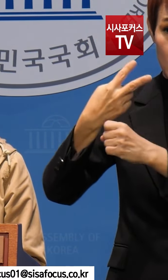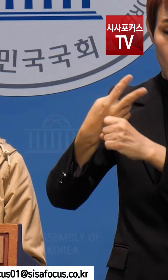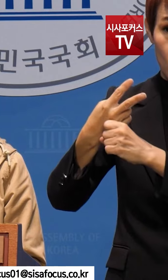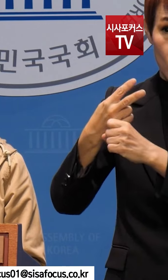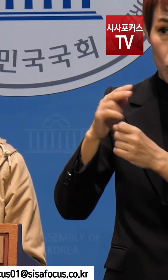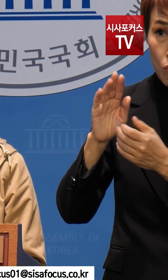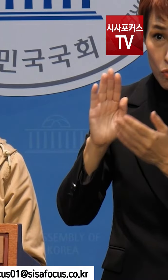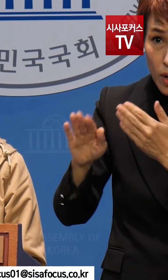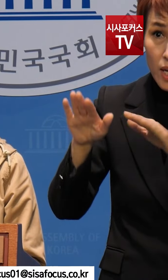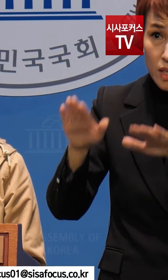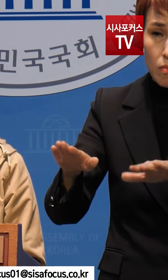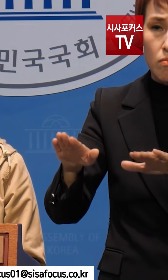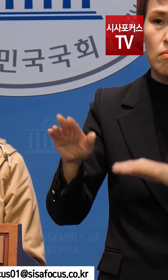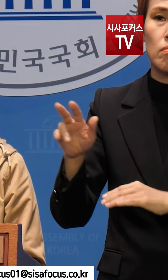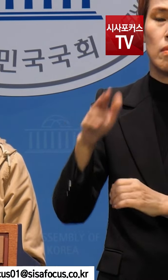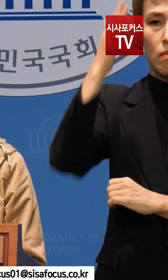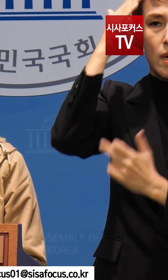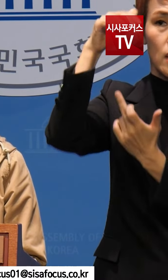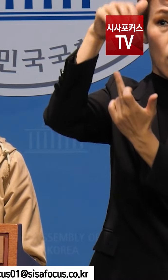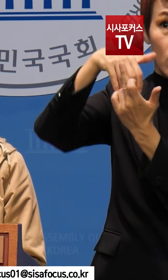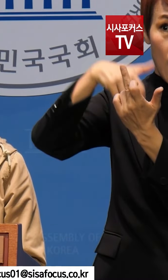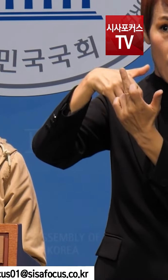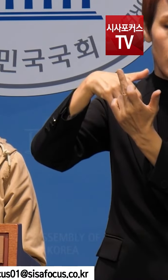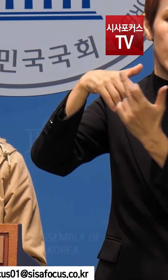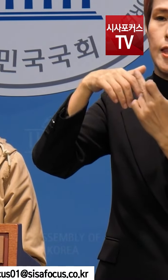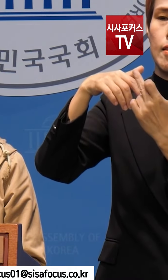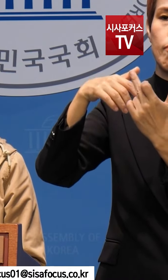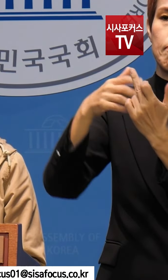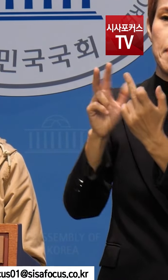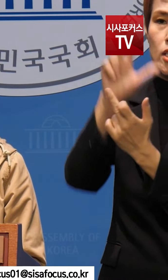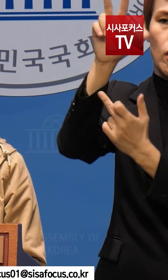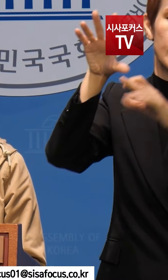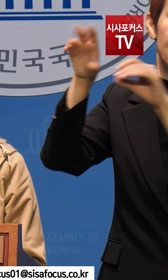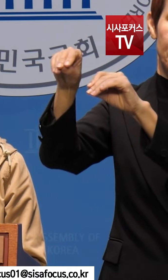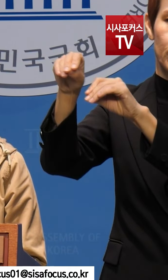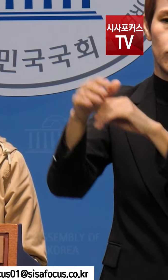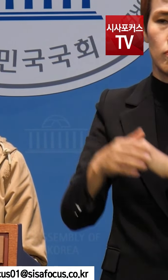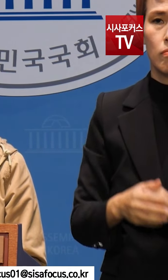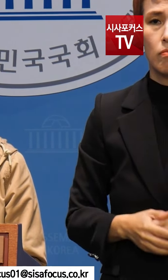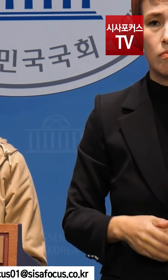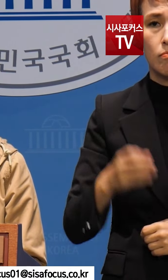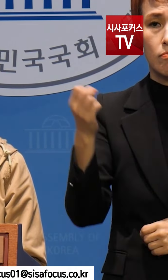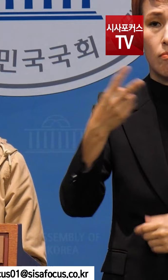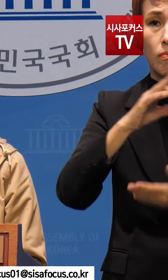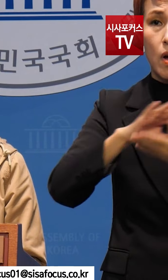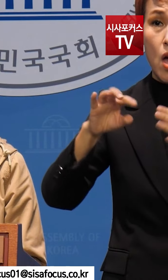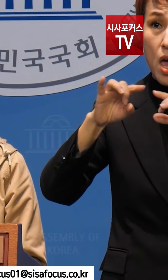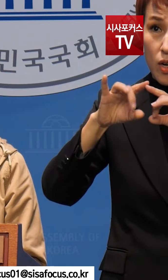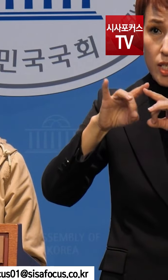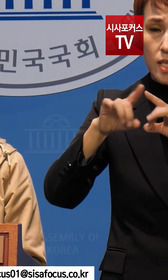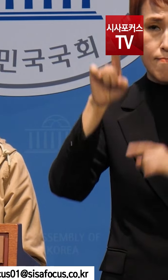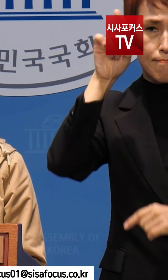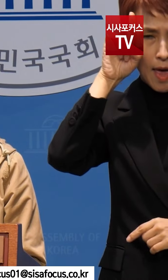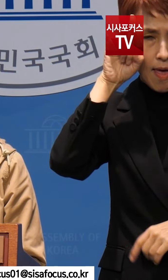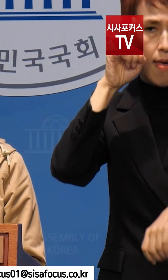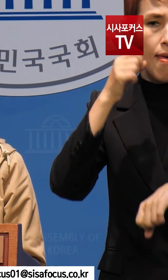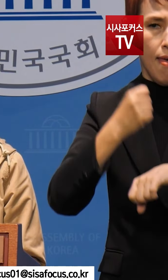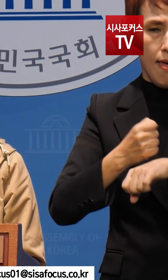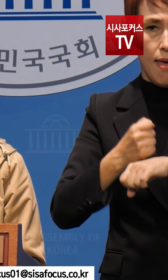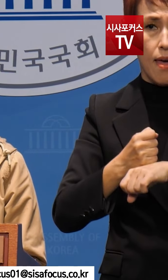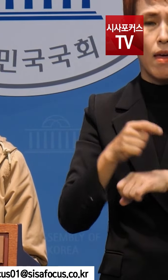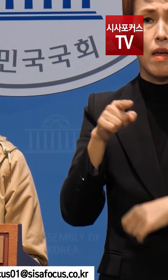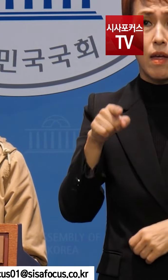발전 가동을 완전히 멈췄습니다 기후위기 대원과 아리백이라는 새로운 국제 무역 기준이